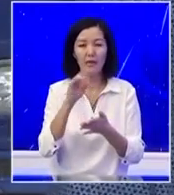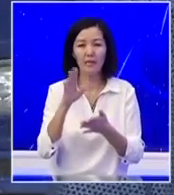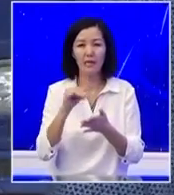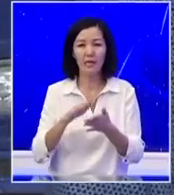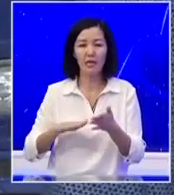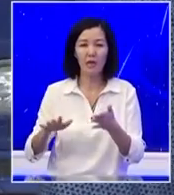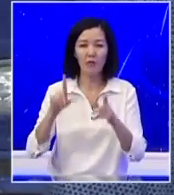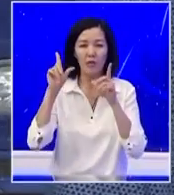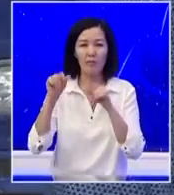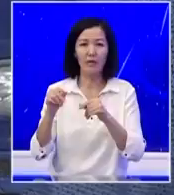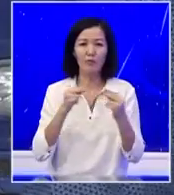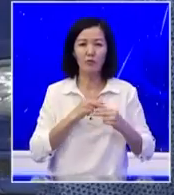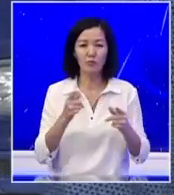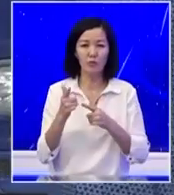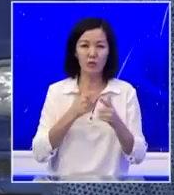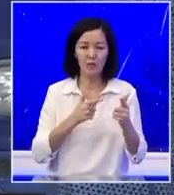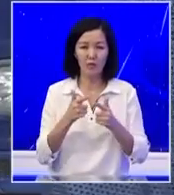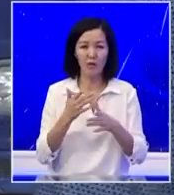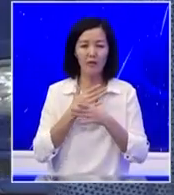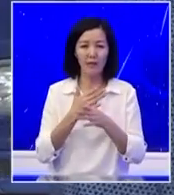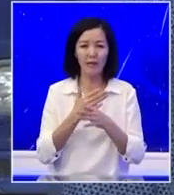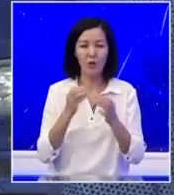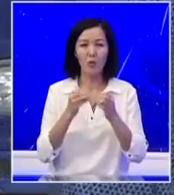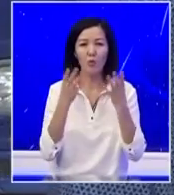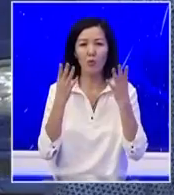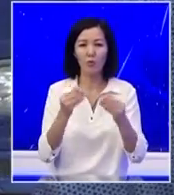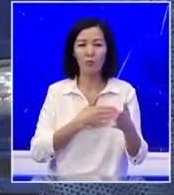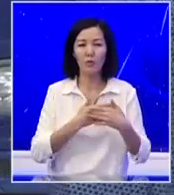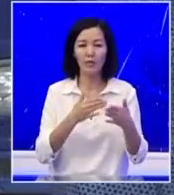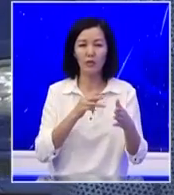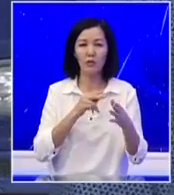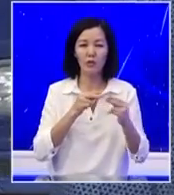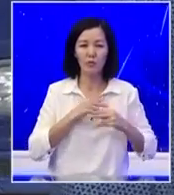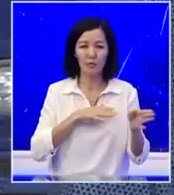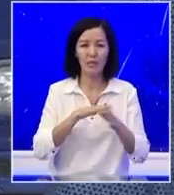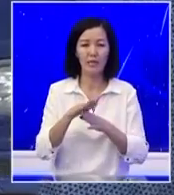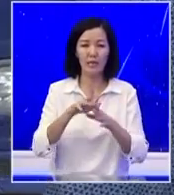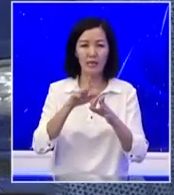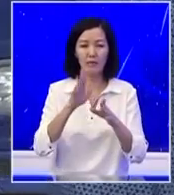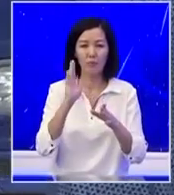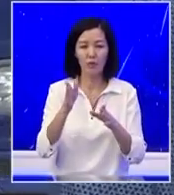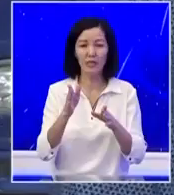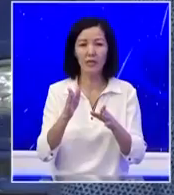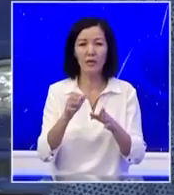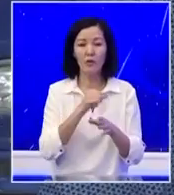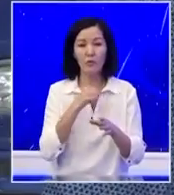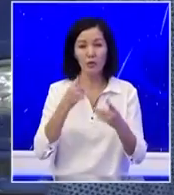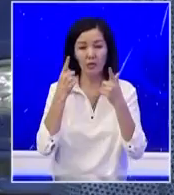қолдау көрсетіп жұмыс жасауға дайын екендігін жәндегі 10 күндей сол жерде белсенді жұмыс атқару негізінде бара жатыр. Енді өздеріңізге